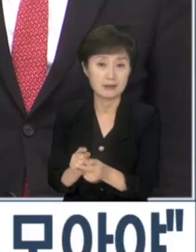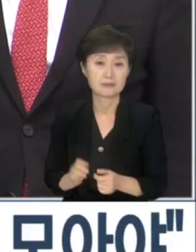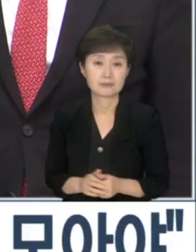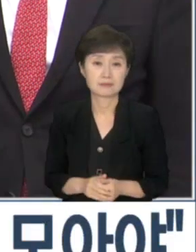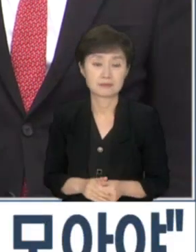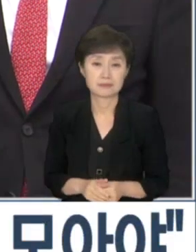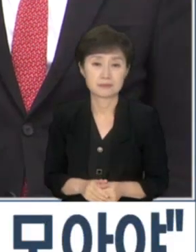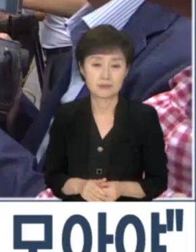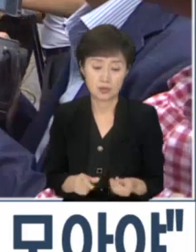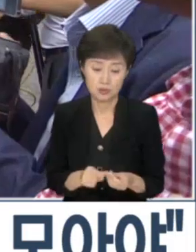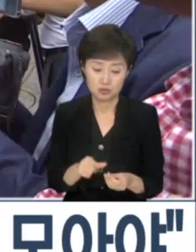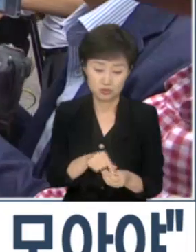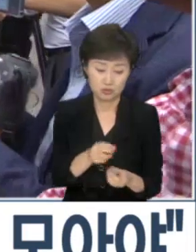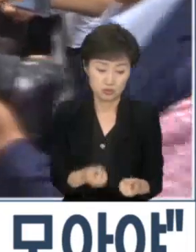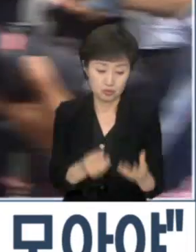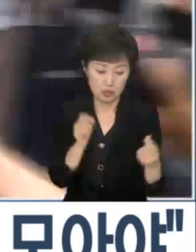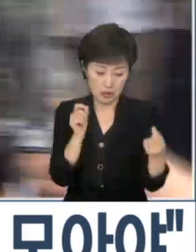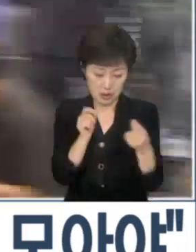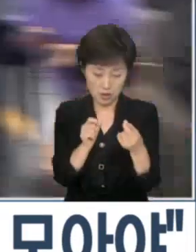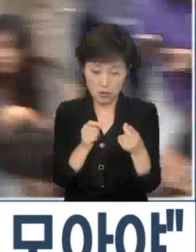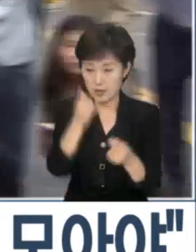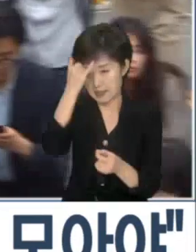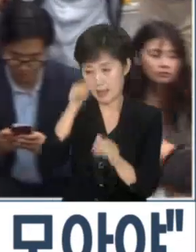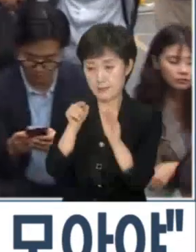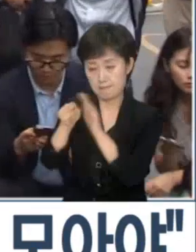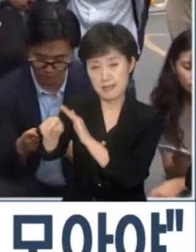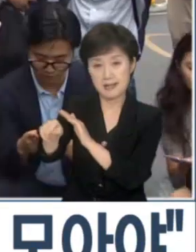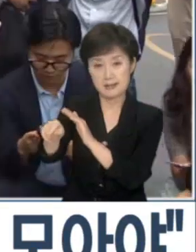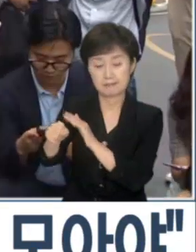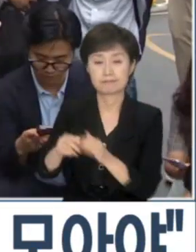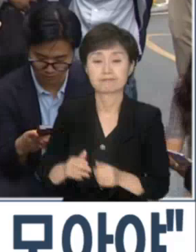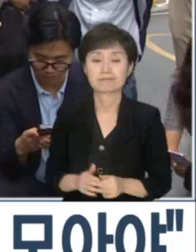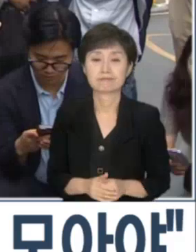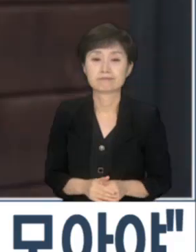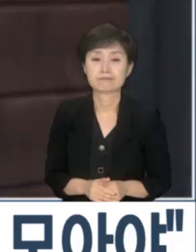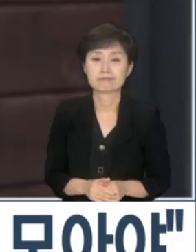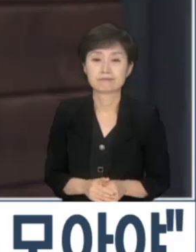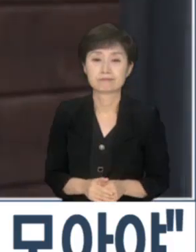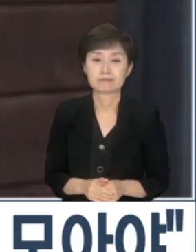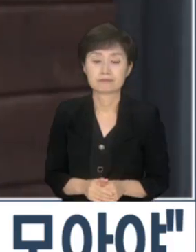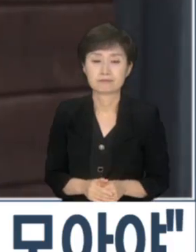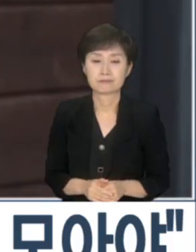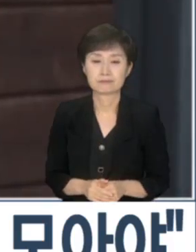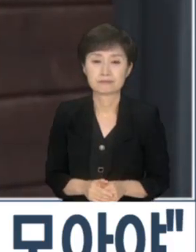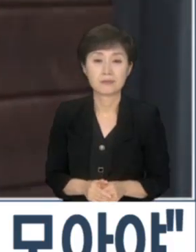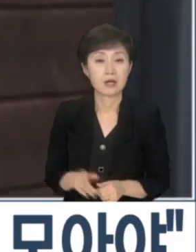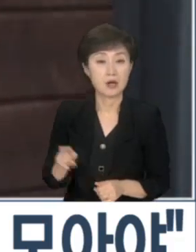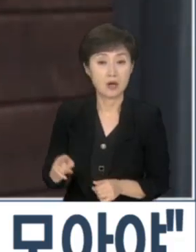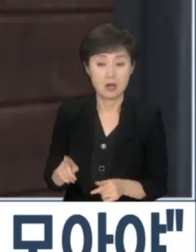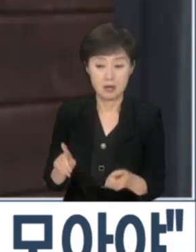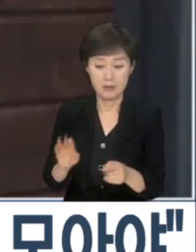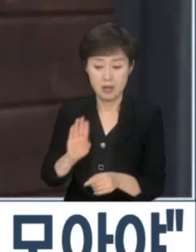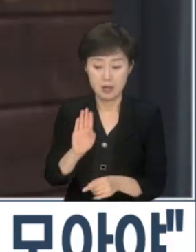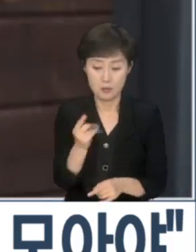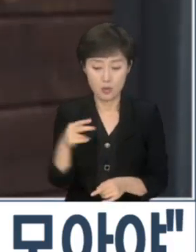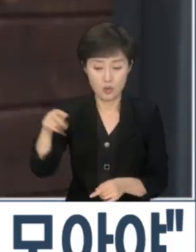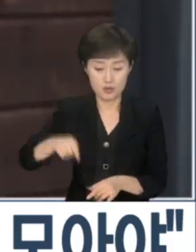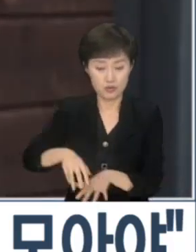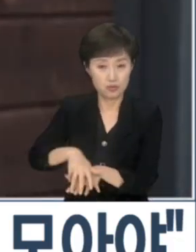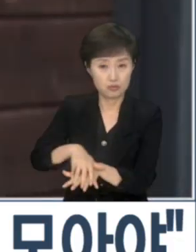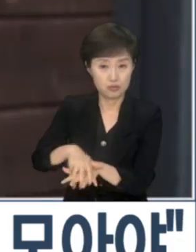것이고 예방을 하게 된 것인데 뭐 정치적 해석을 하자 그러면은 보수일지